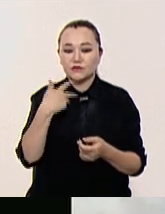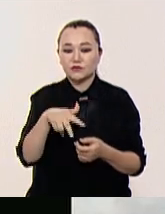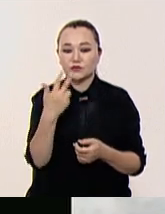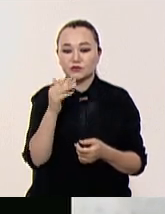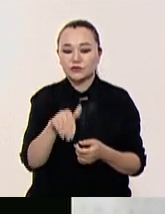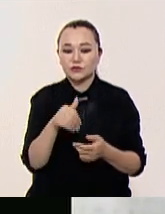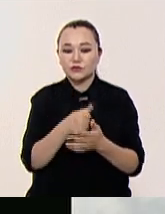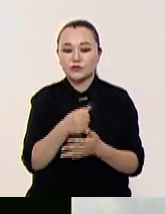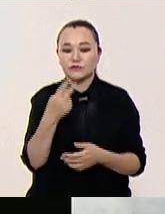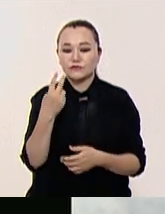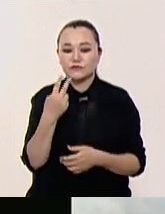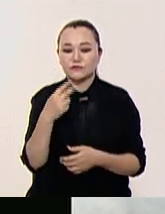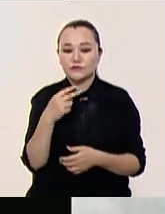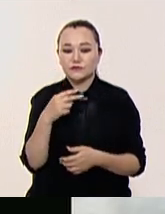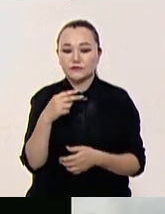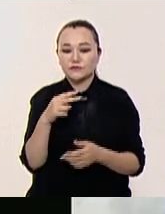до